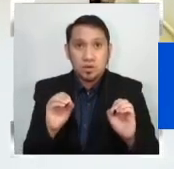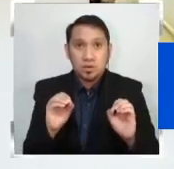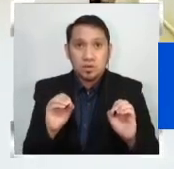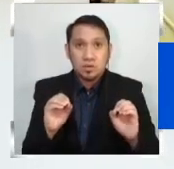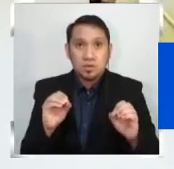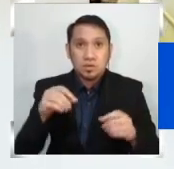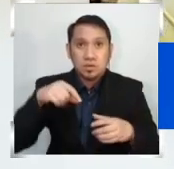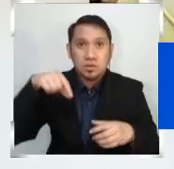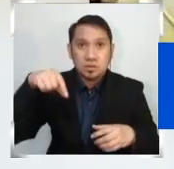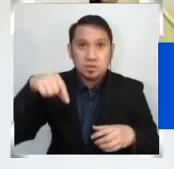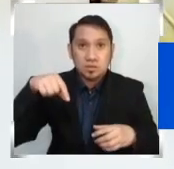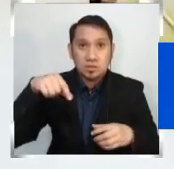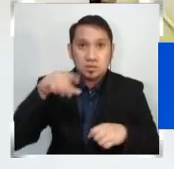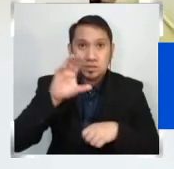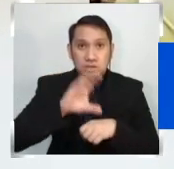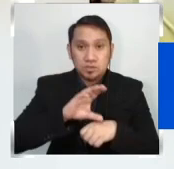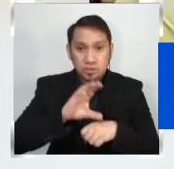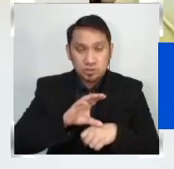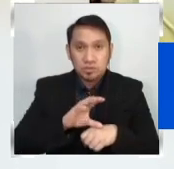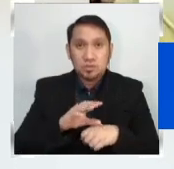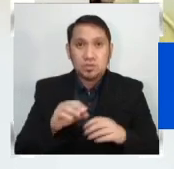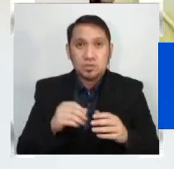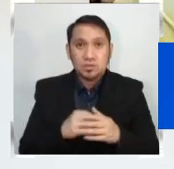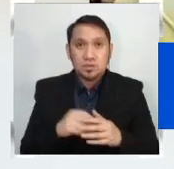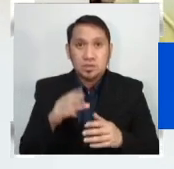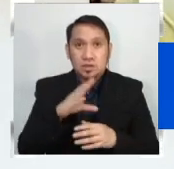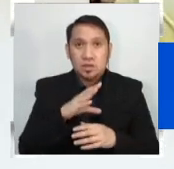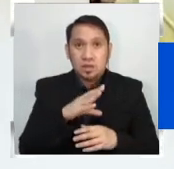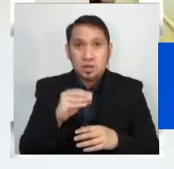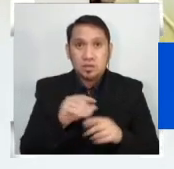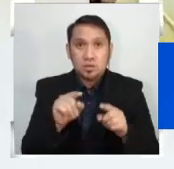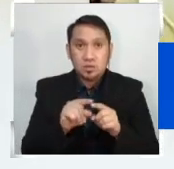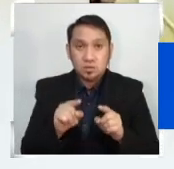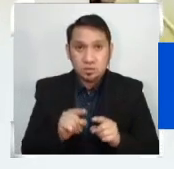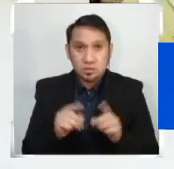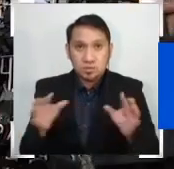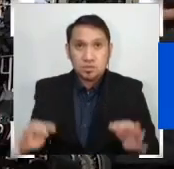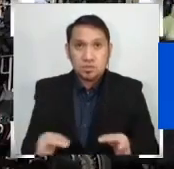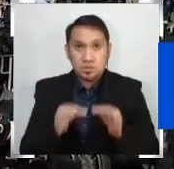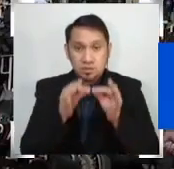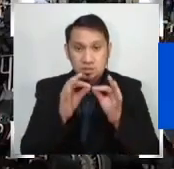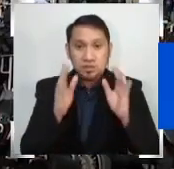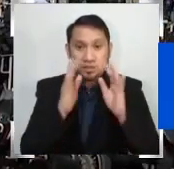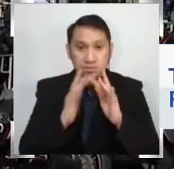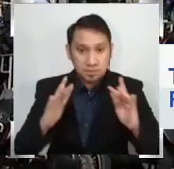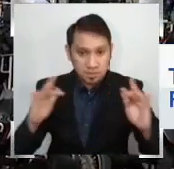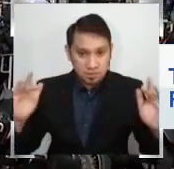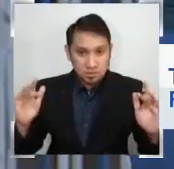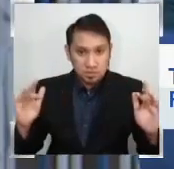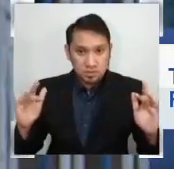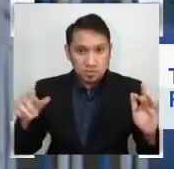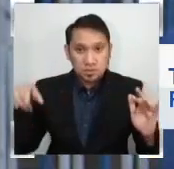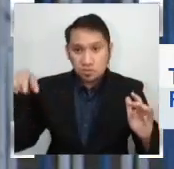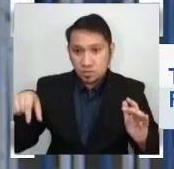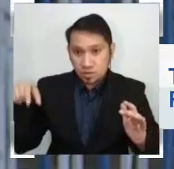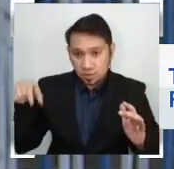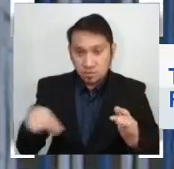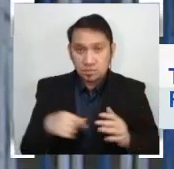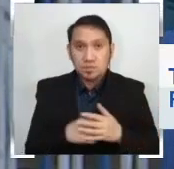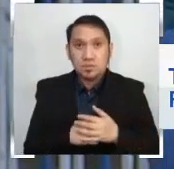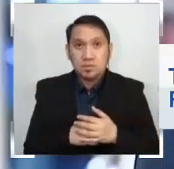simbahan sa mga misa ng kapistahan ng Nazareno. Mahirap kasing